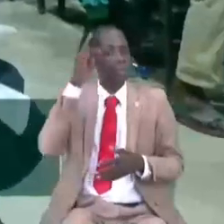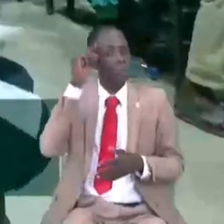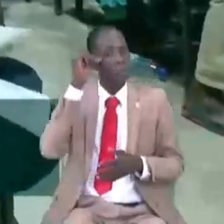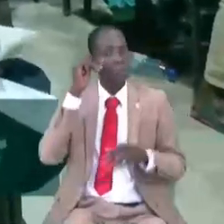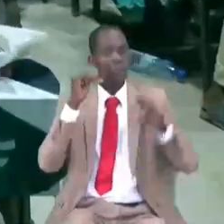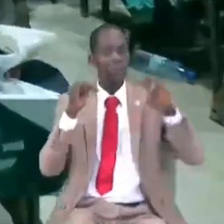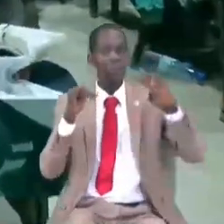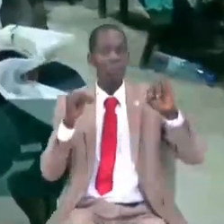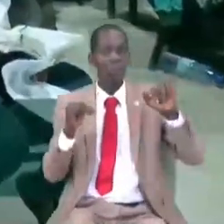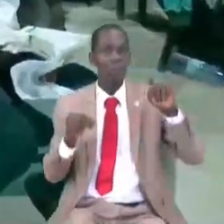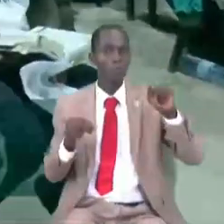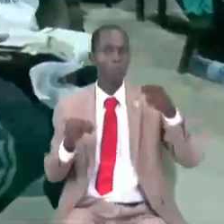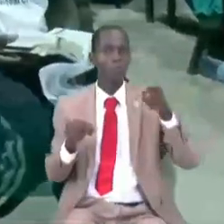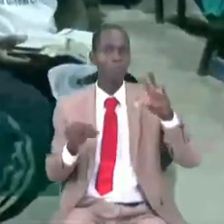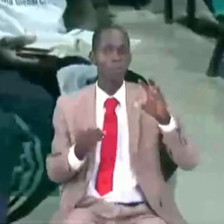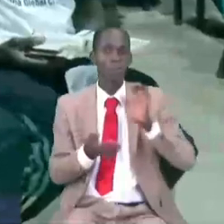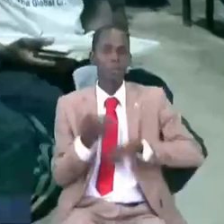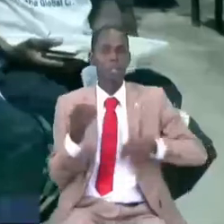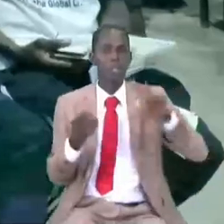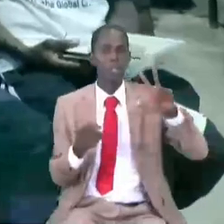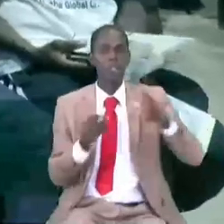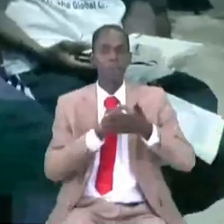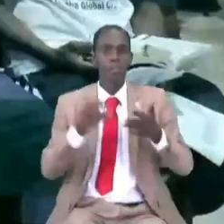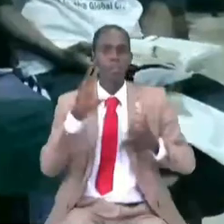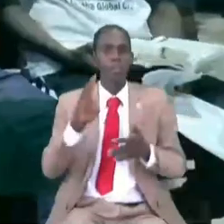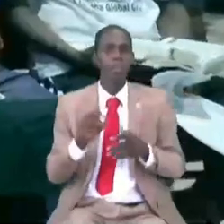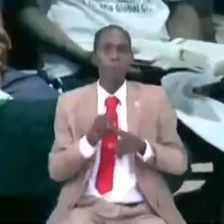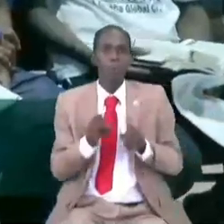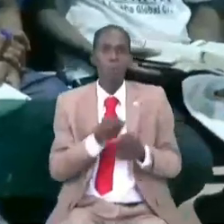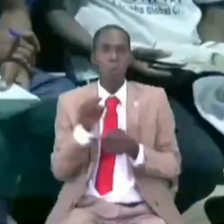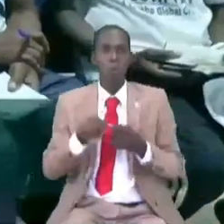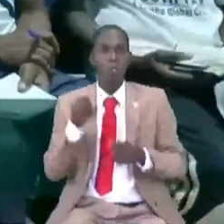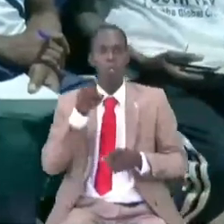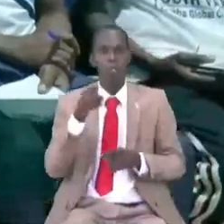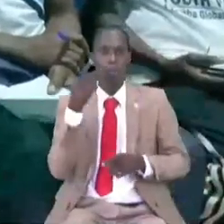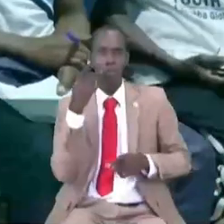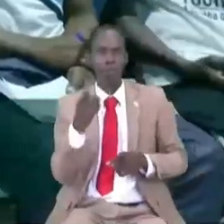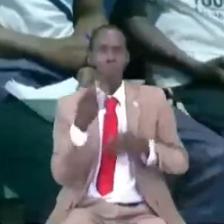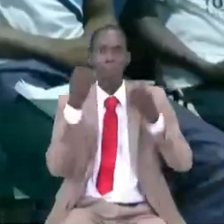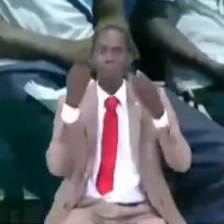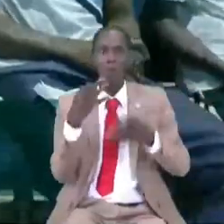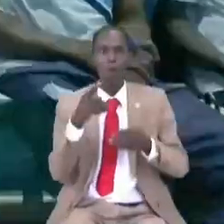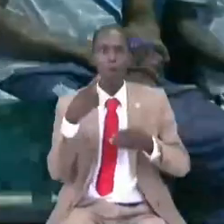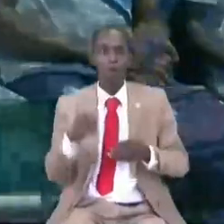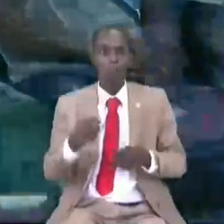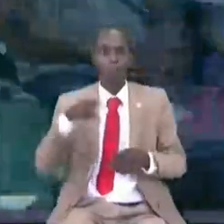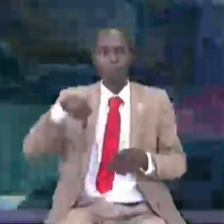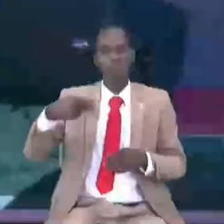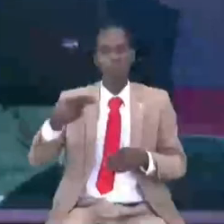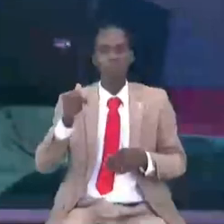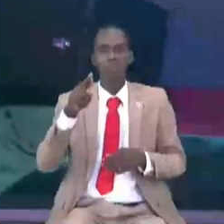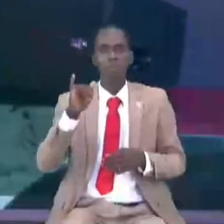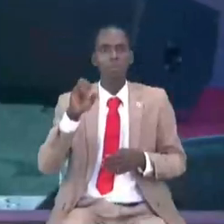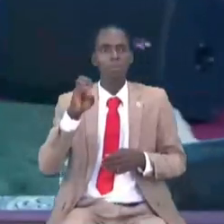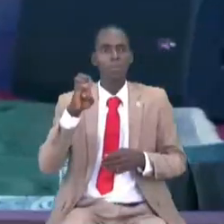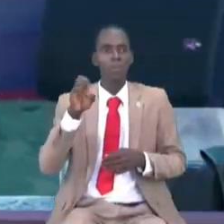à son baptême beaucoup de pharisiens et de sadducéens, il leur dit, race de vipères, qui